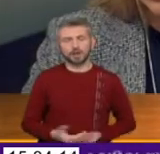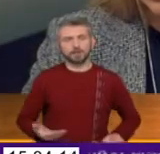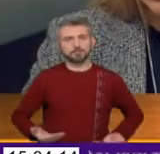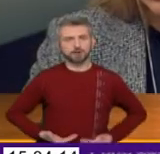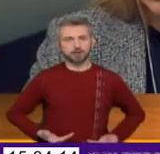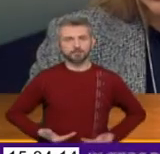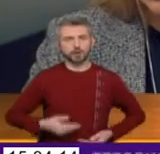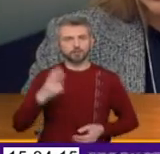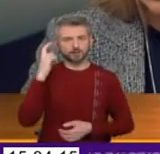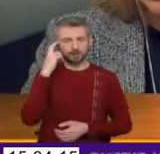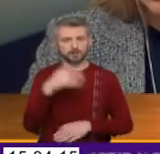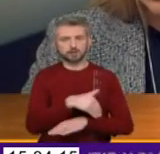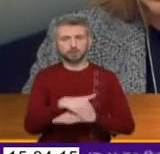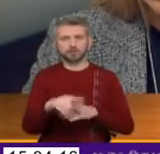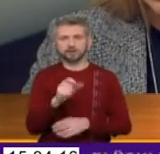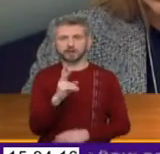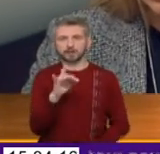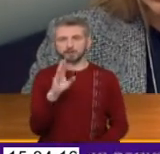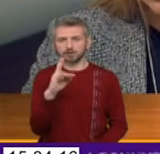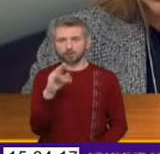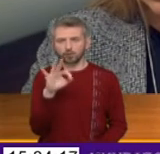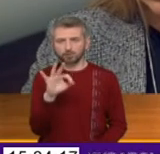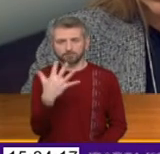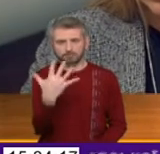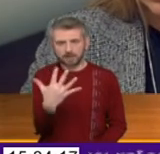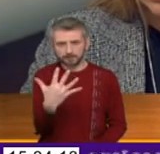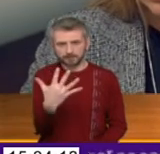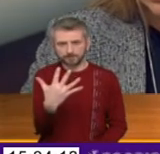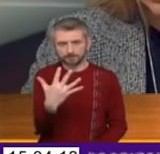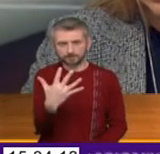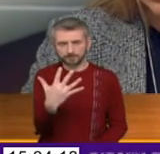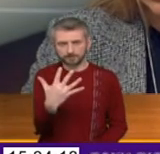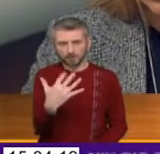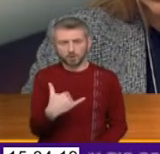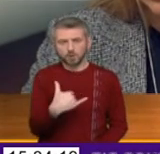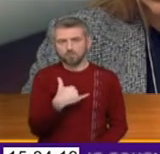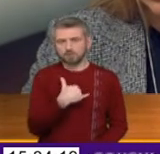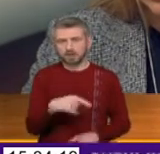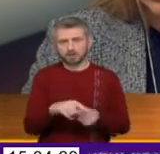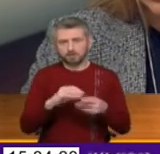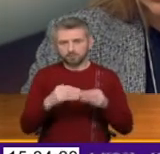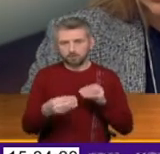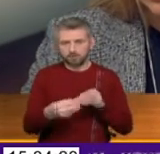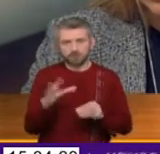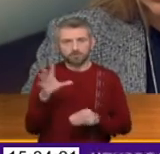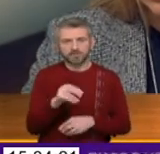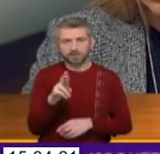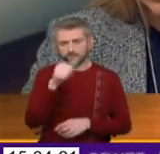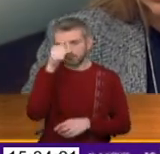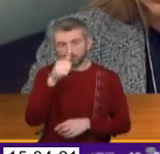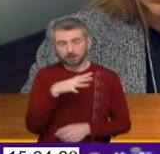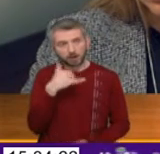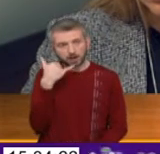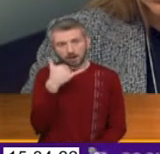Проживаю в Києві на вулиці Заклевського, 5. У мене така проблема. Весь январь місяць дзвонила